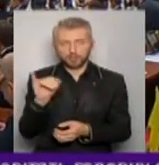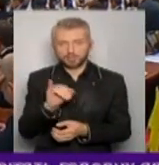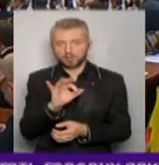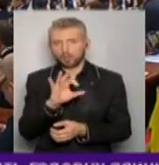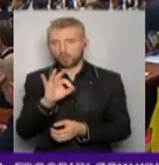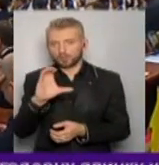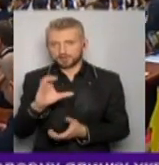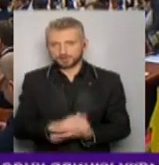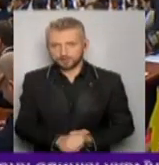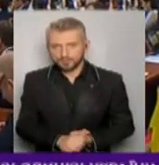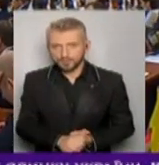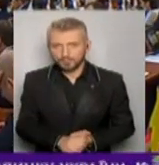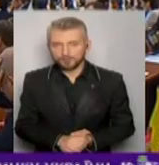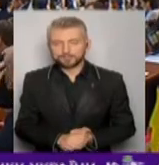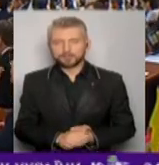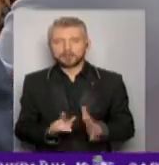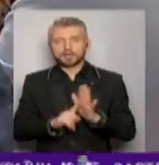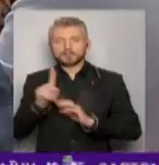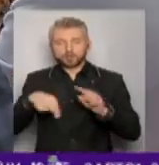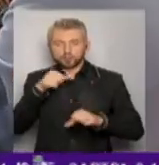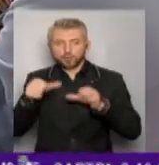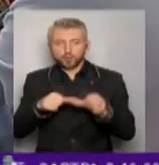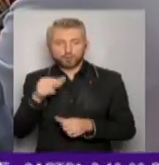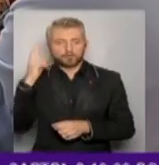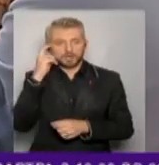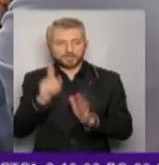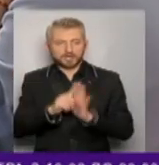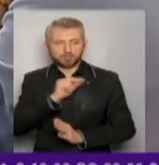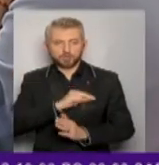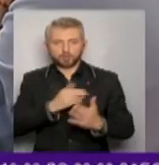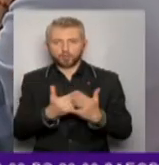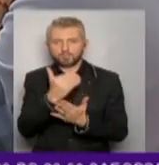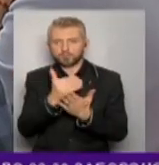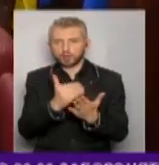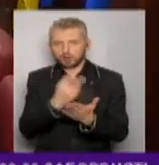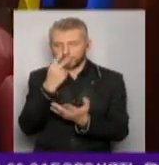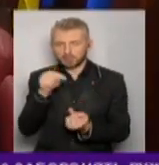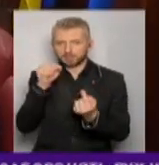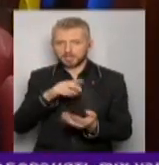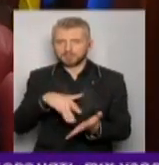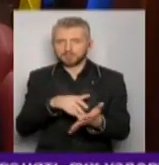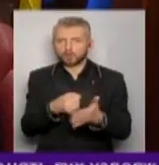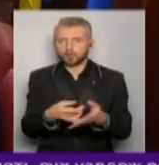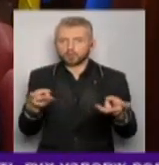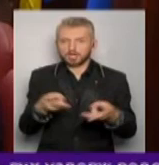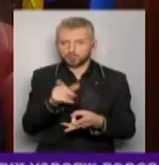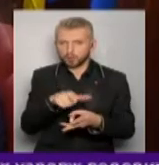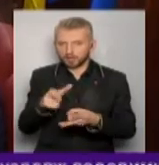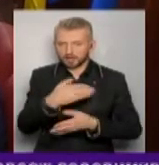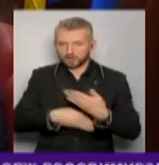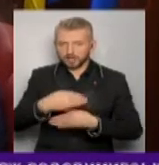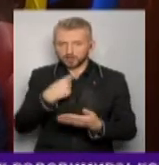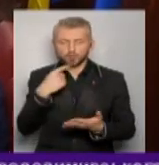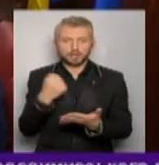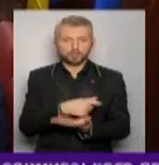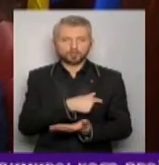сил. З наступного року у столиці запрацює нова програма адаптації міста до потреб людей з інвалідністю. Ухвалили